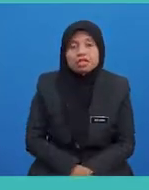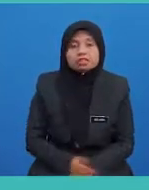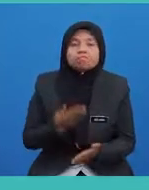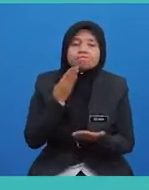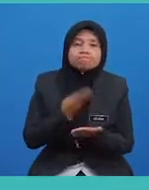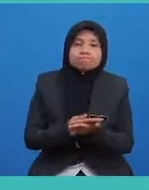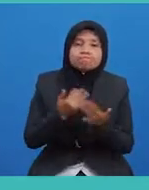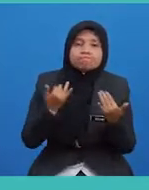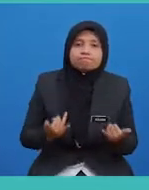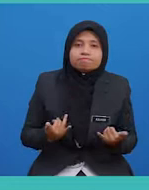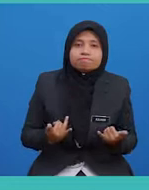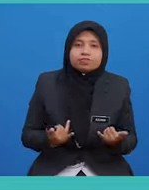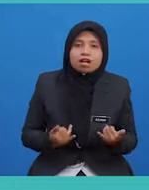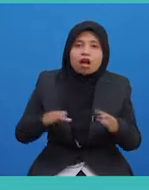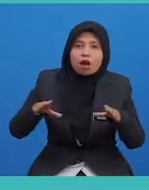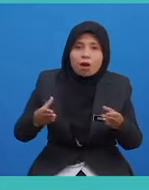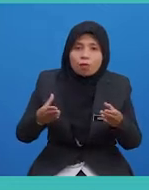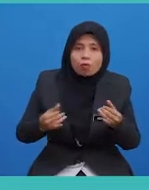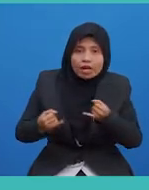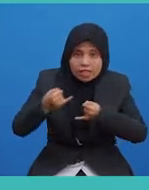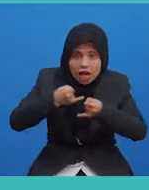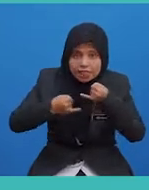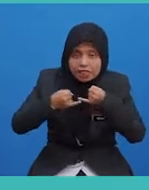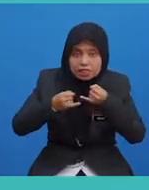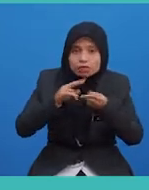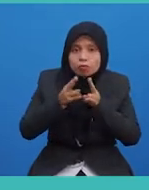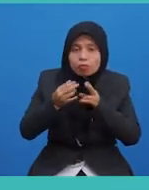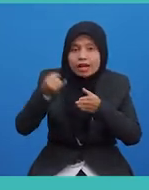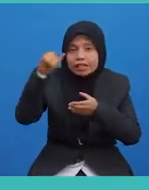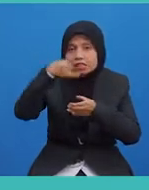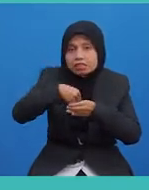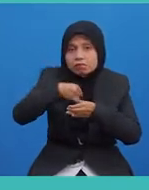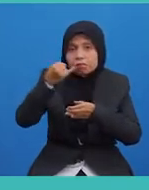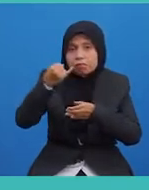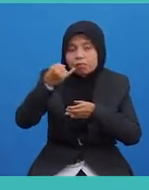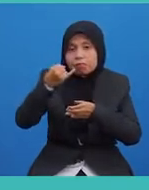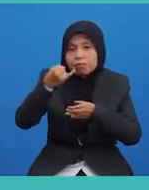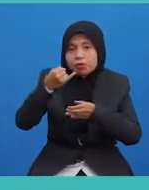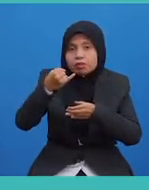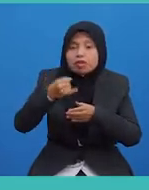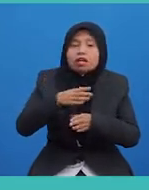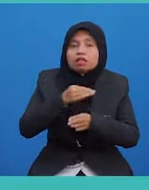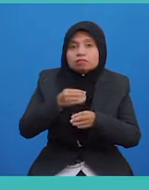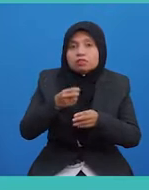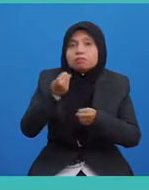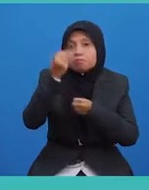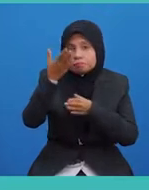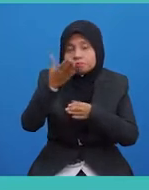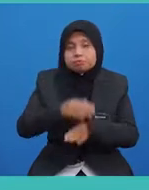Baik, sekarang buat analisis perubahan import komoditi tersebut dalam tempoh yang